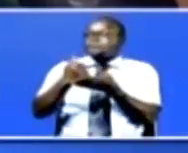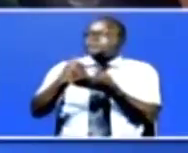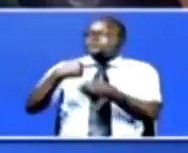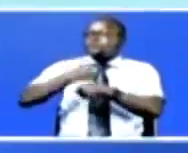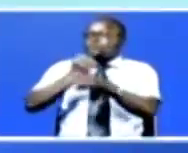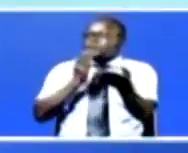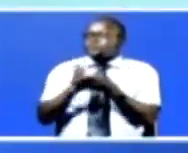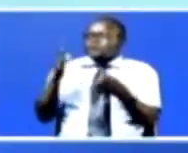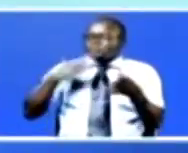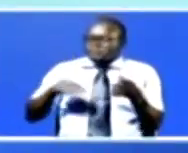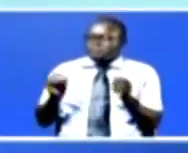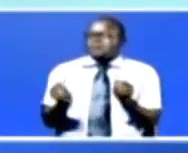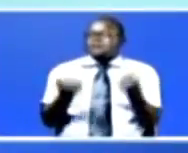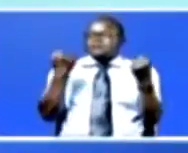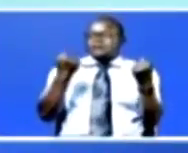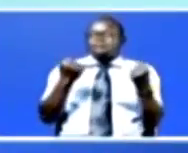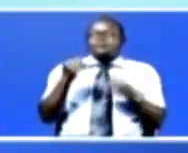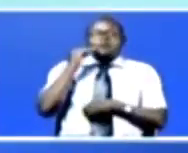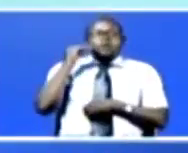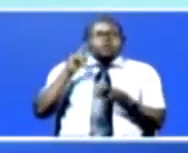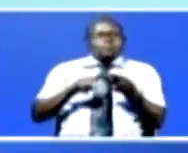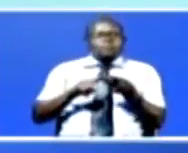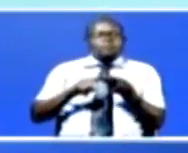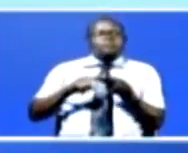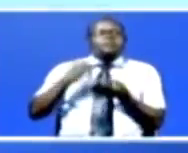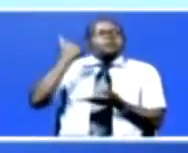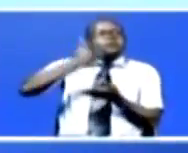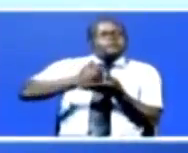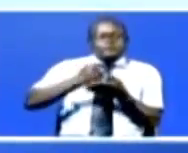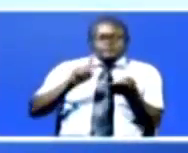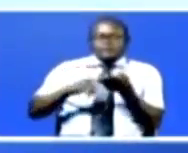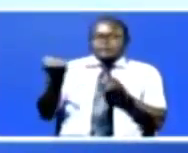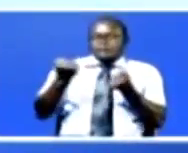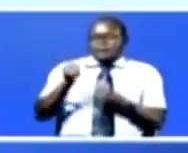mtu nyumbani, afisini na hata ndani ya gari.